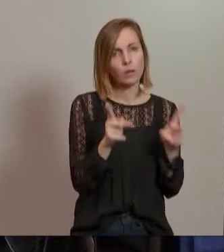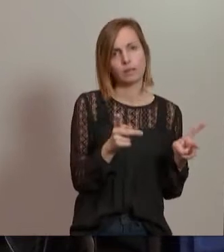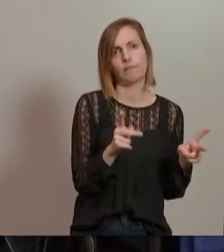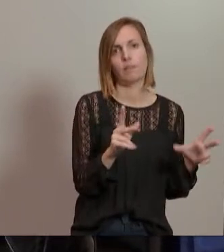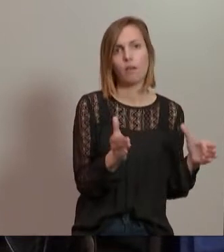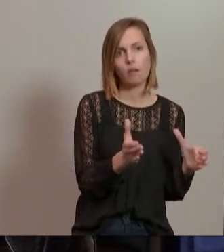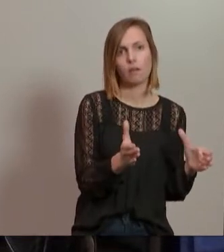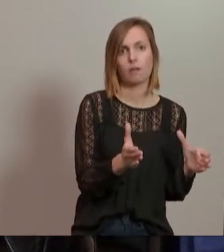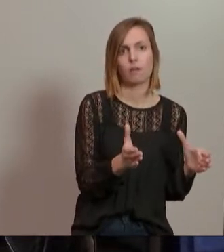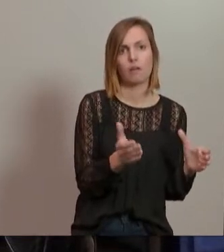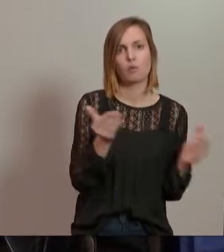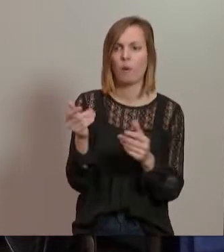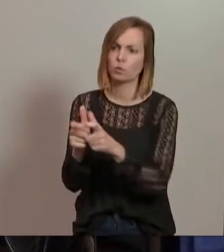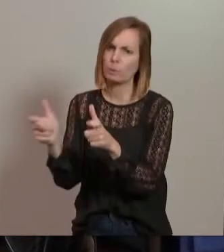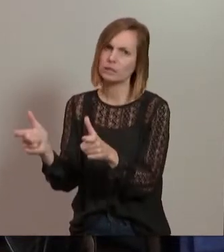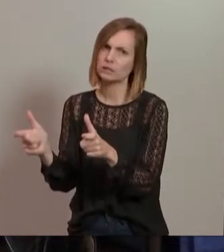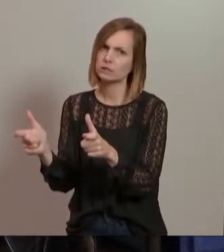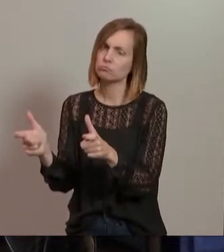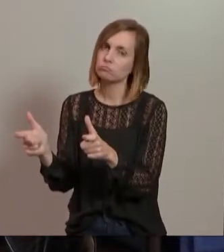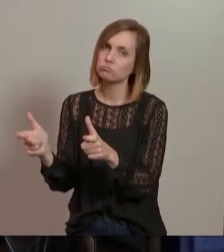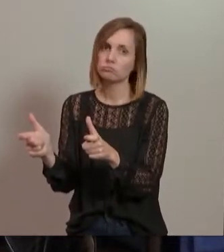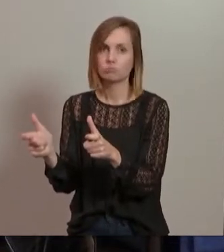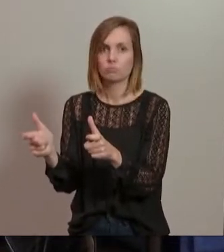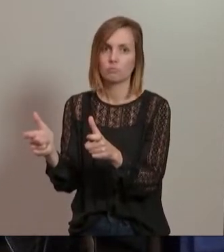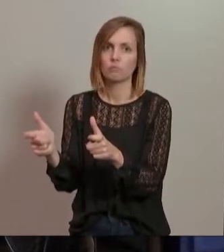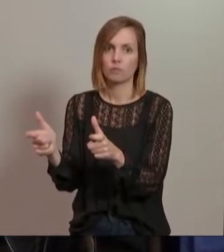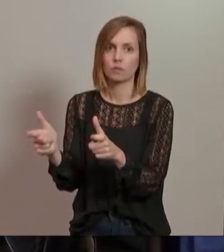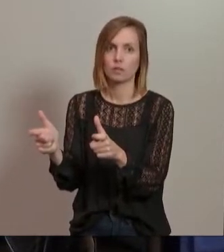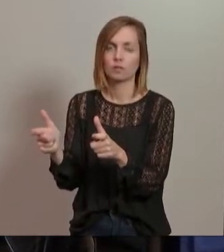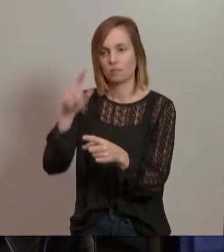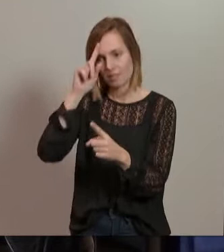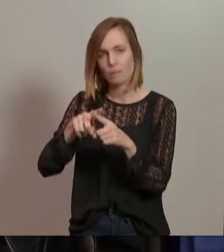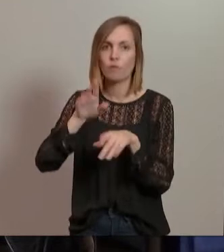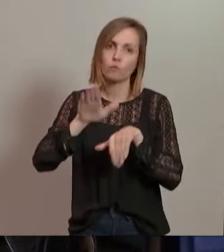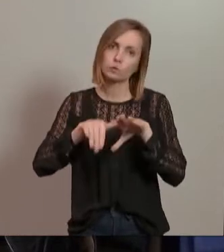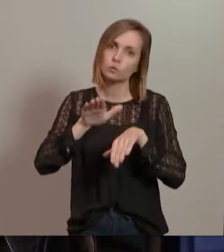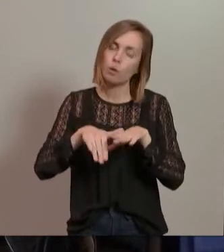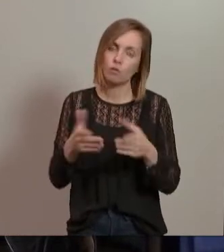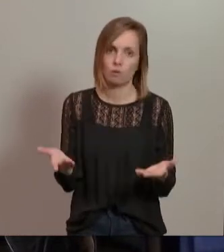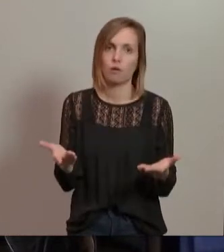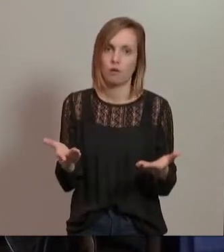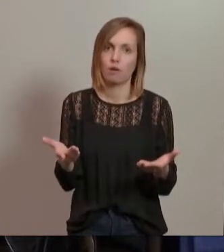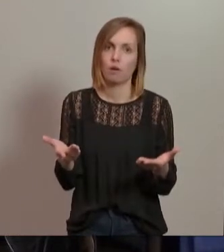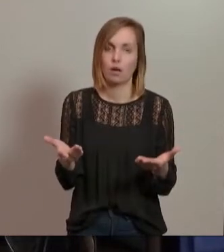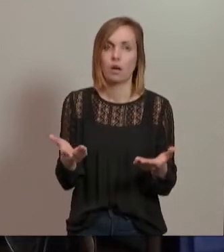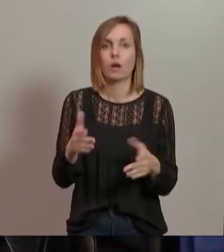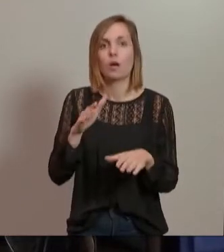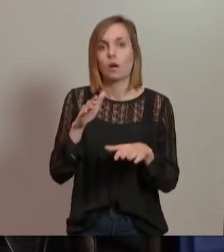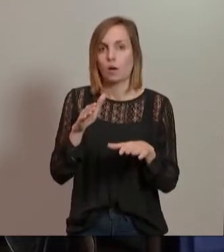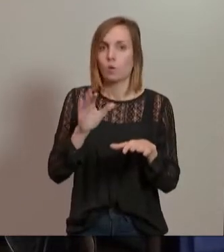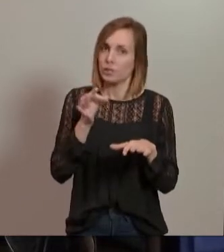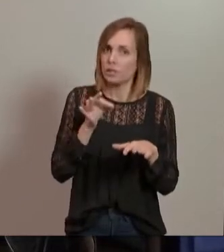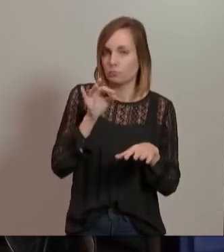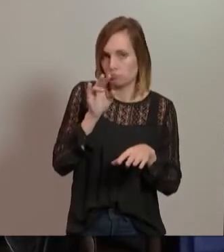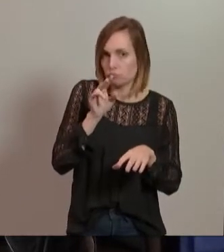à une entreprise et dans son mode de fonctionnement, qui est sans doute discutable, mais qui n'est pas celui de la